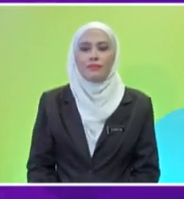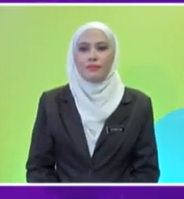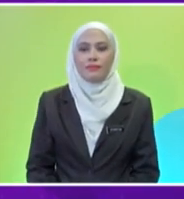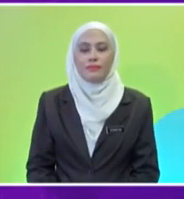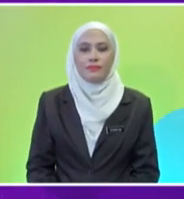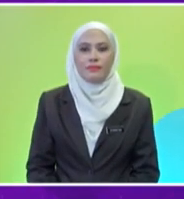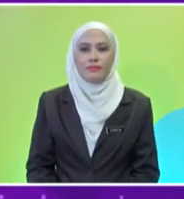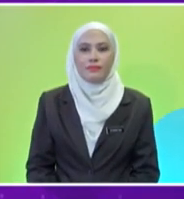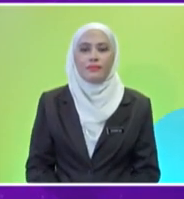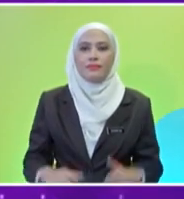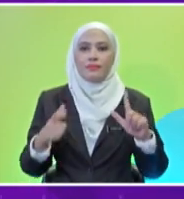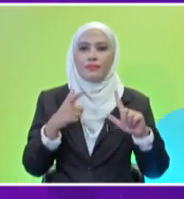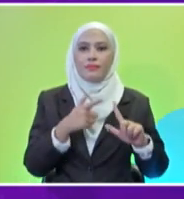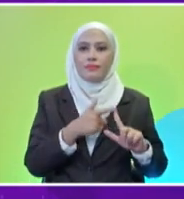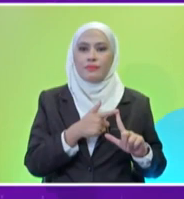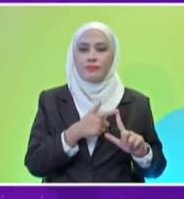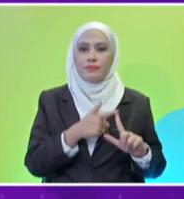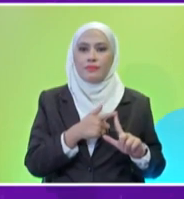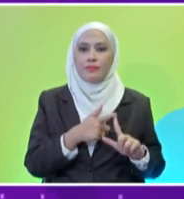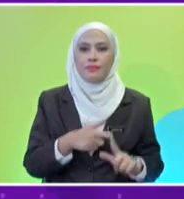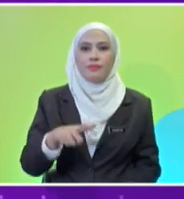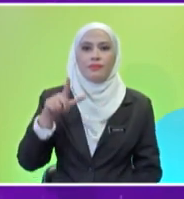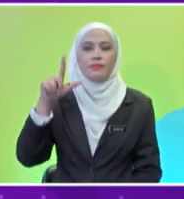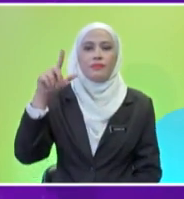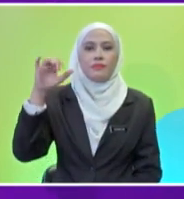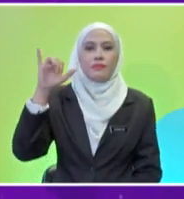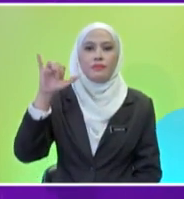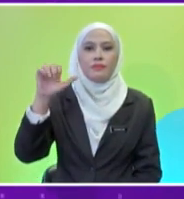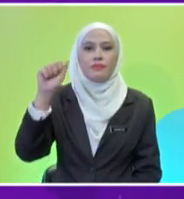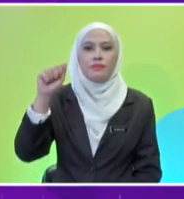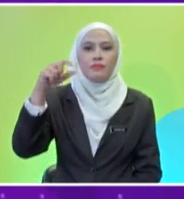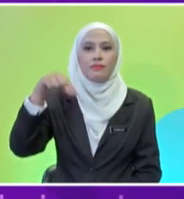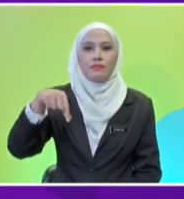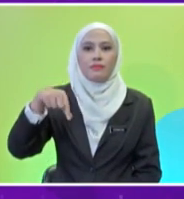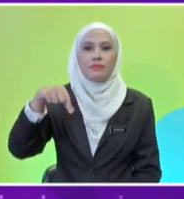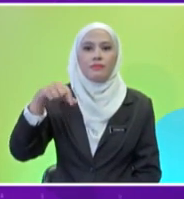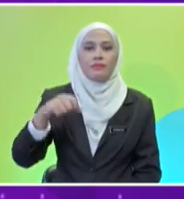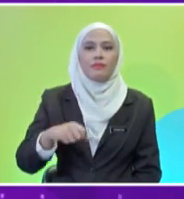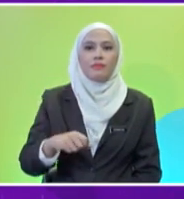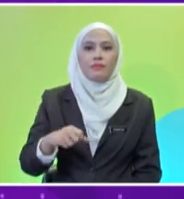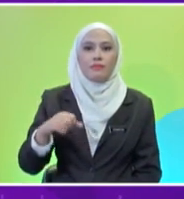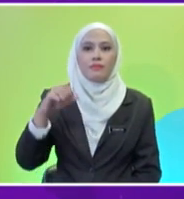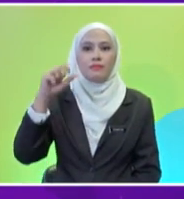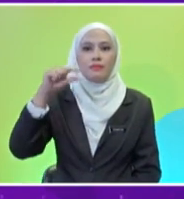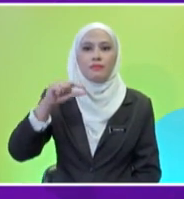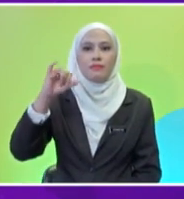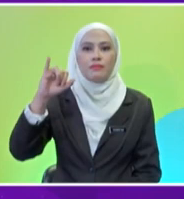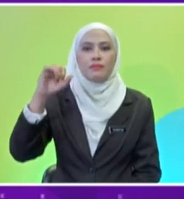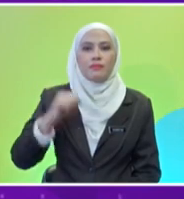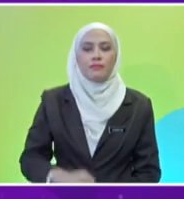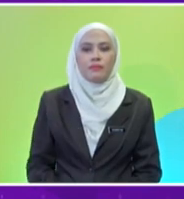seterusnya Liong yenji dari sjkesi Sungai Chua Kajang